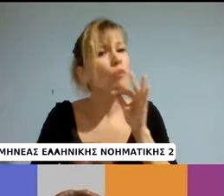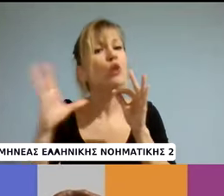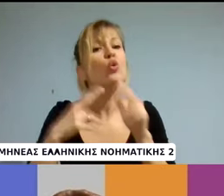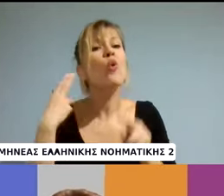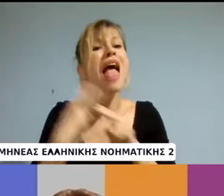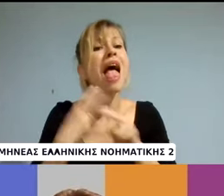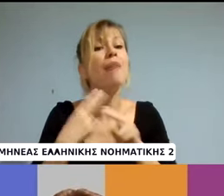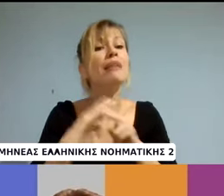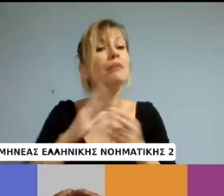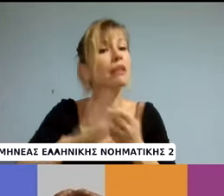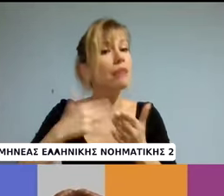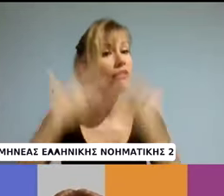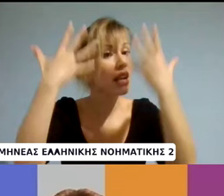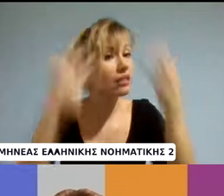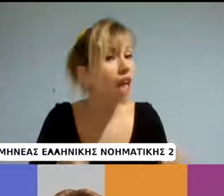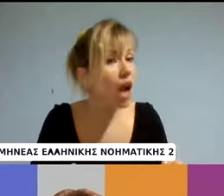Άρτεμι Μελουσοπούλου.